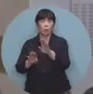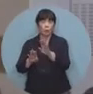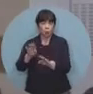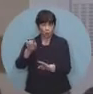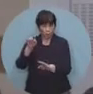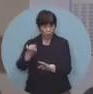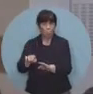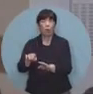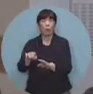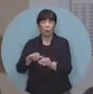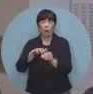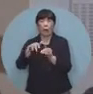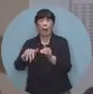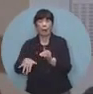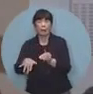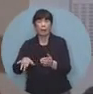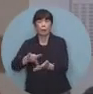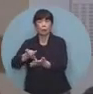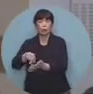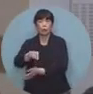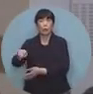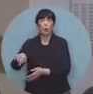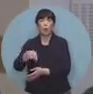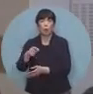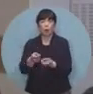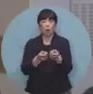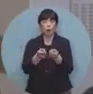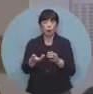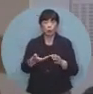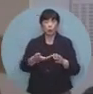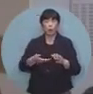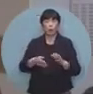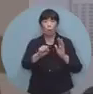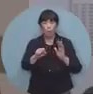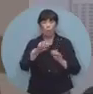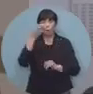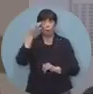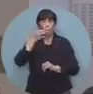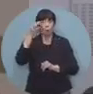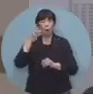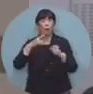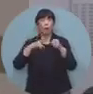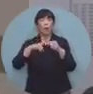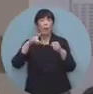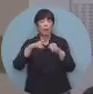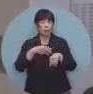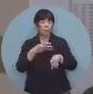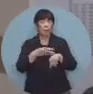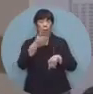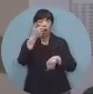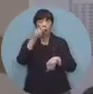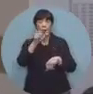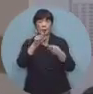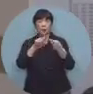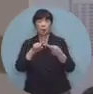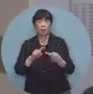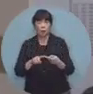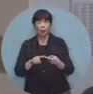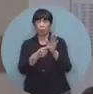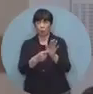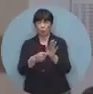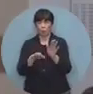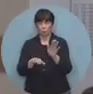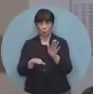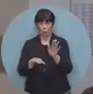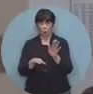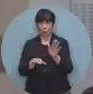た氾濫区域でございますがこれあの調節置の効果を評価するためにえマニュアルの案に沿ってえ適切に表示したもの